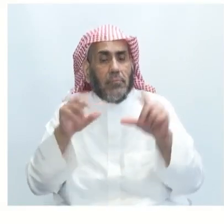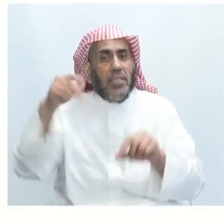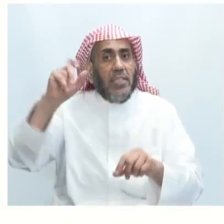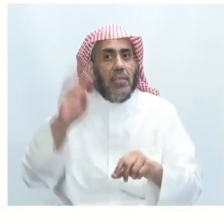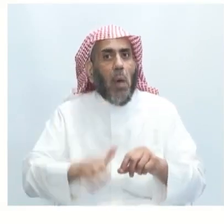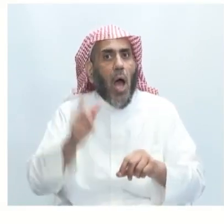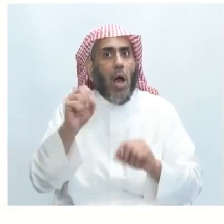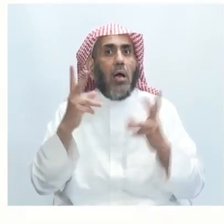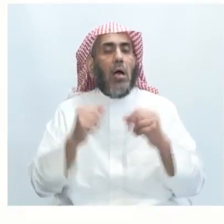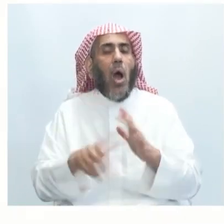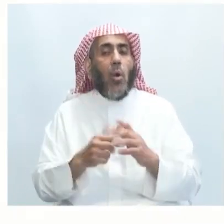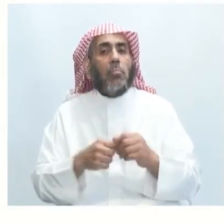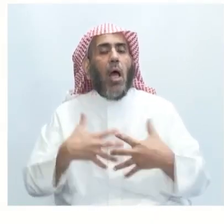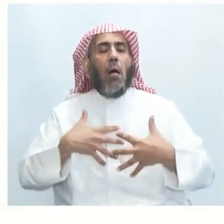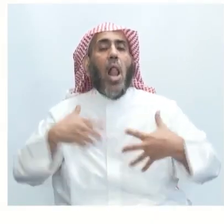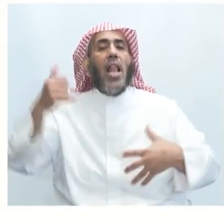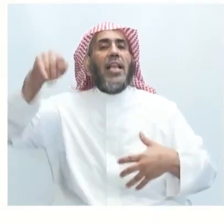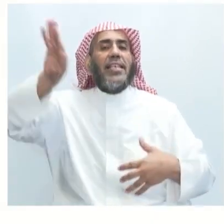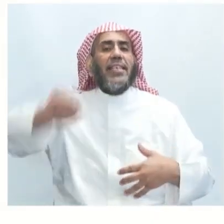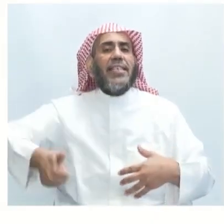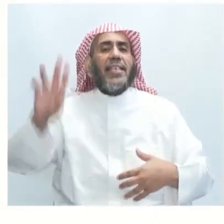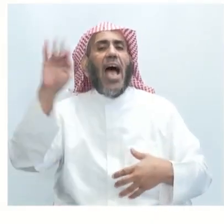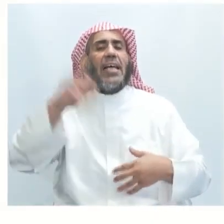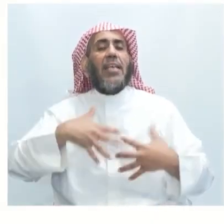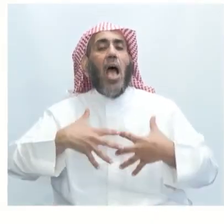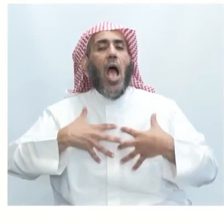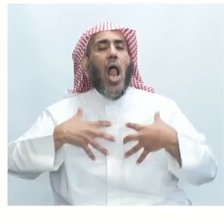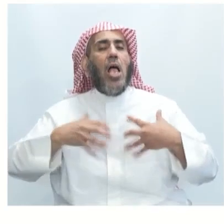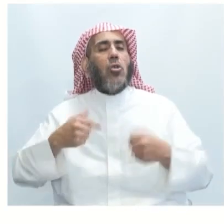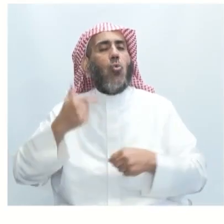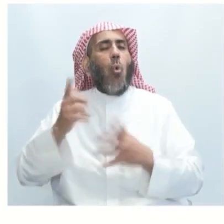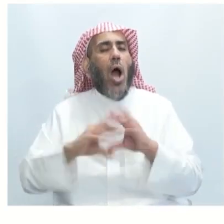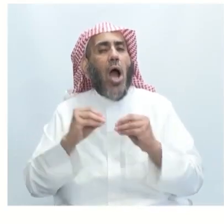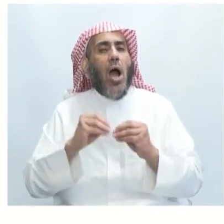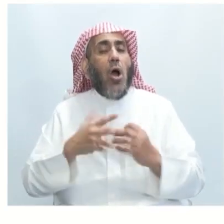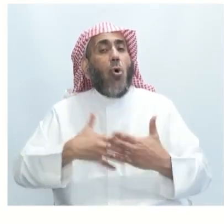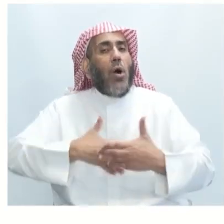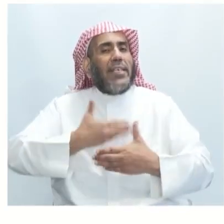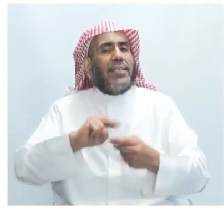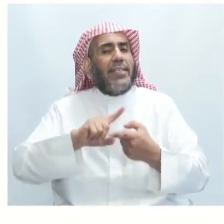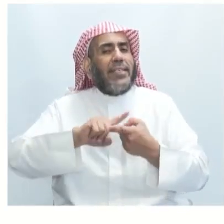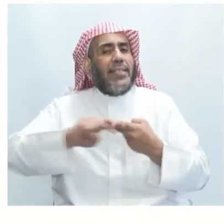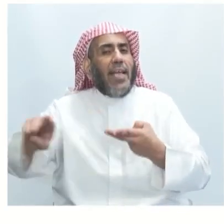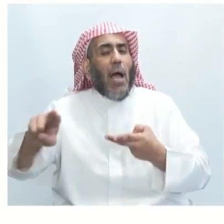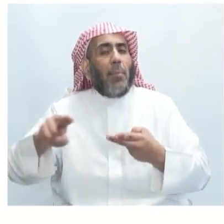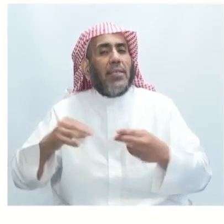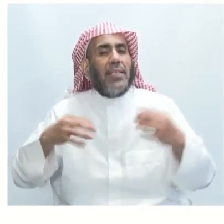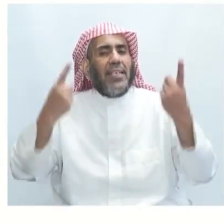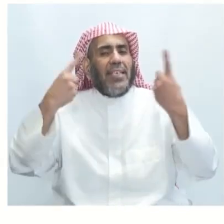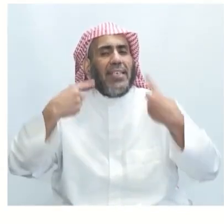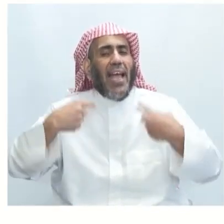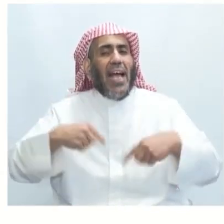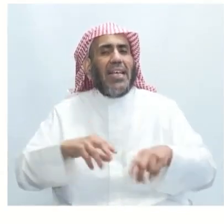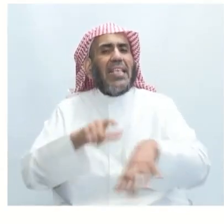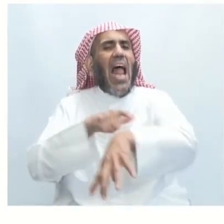اولا ابتدئ بالاحساس ابنائي وبناتي الطلاب الاحساس هو استجابه الجهاز